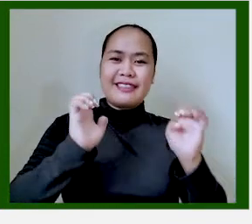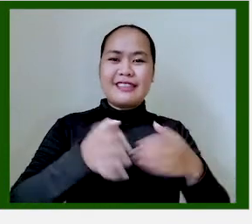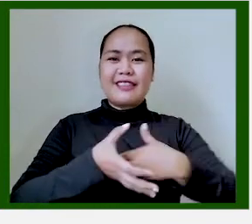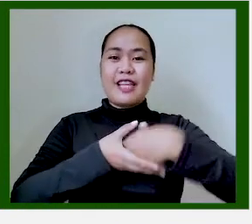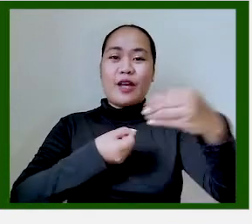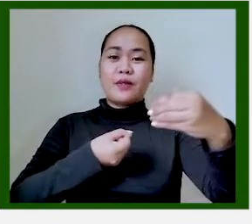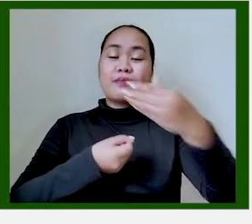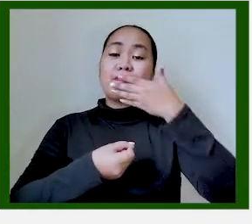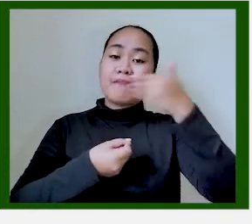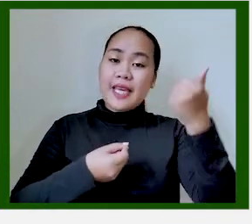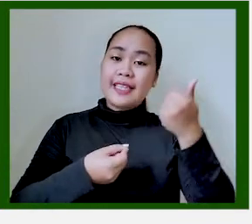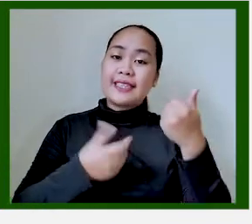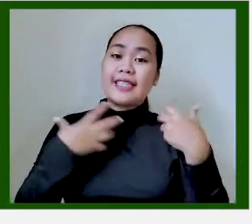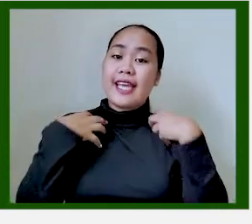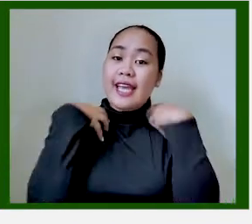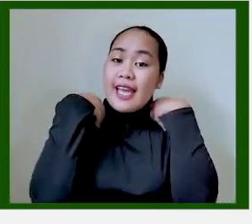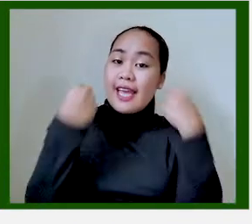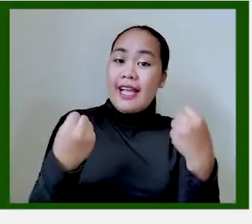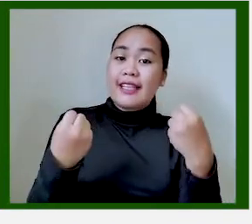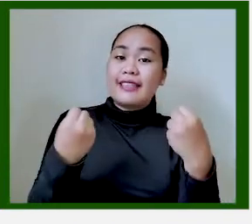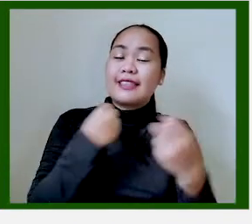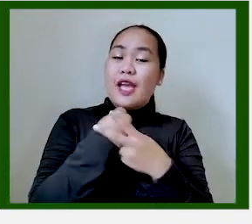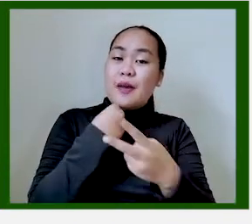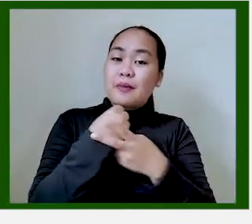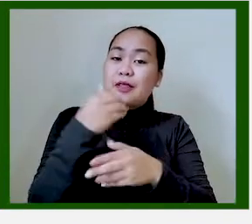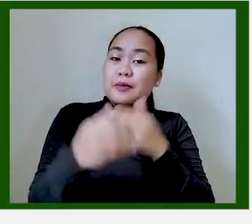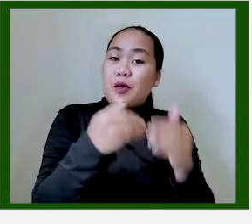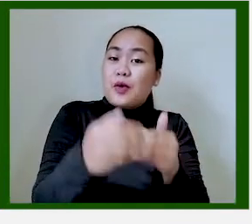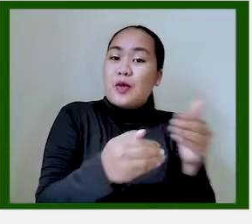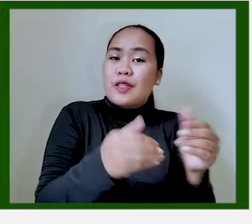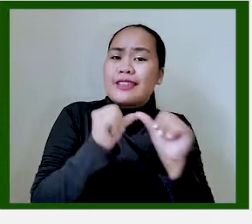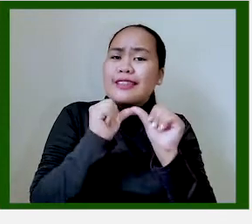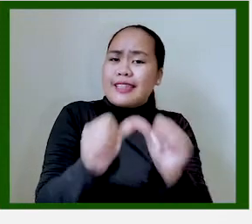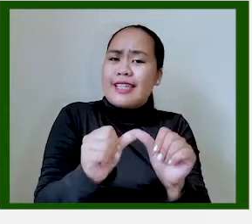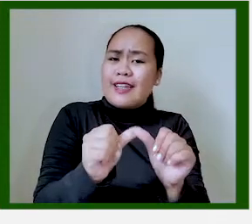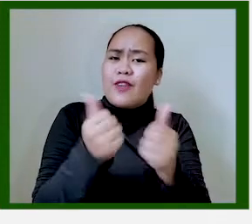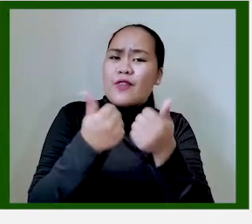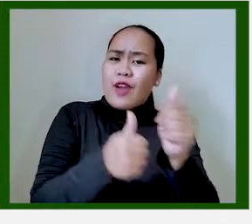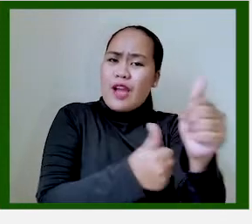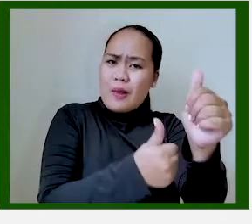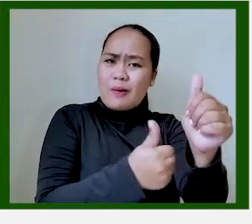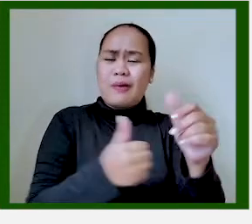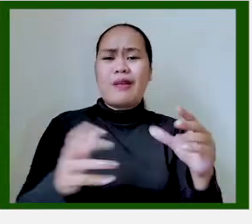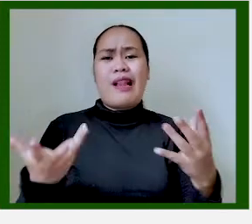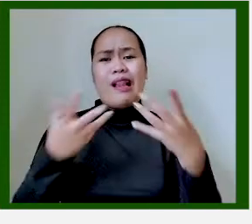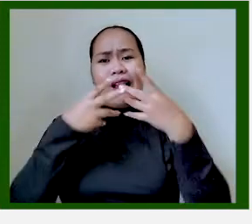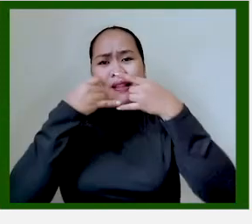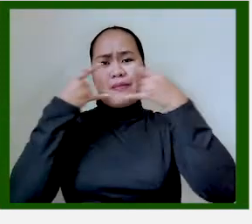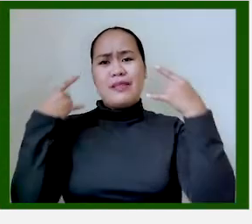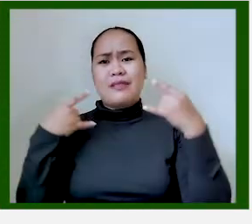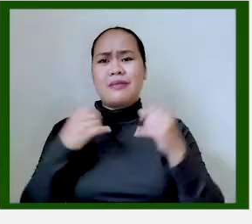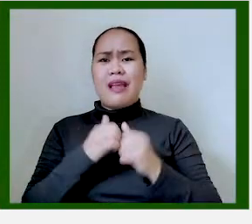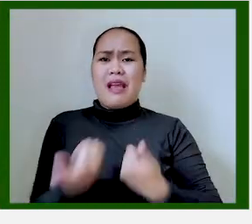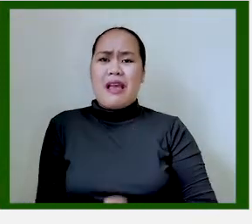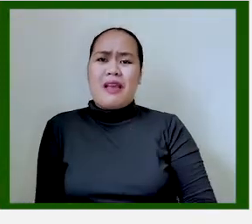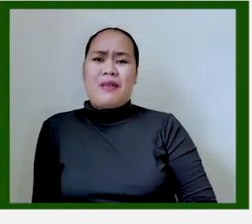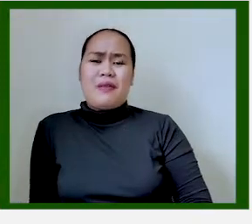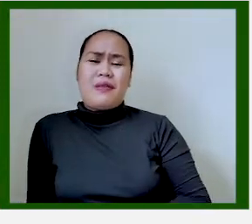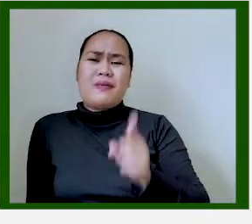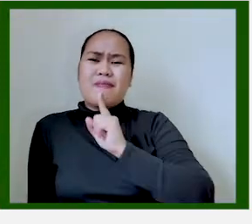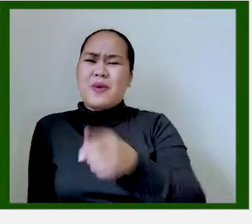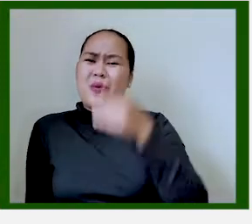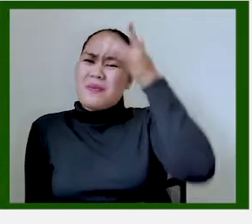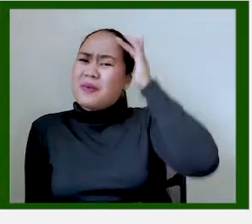protocols, no? May mga nakikita ako na walang face mask. Napaka-insensitive nyo. Sorry, ha? Pero talagang pag ako may